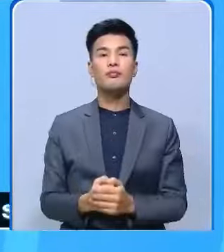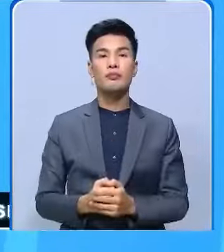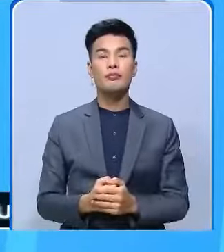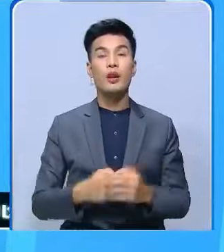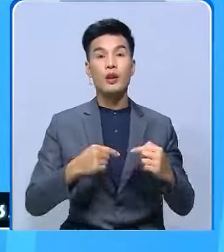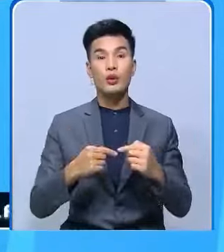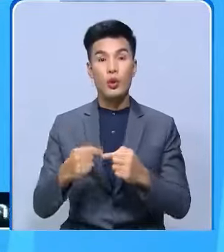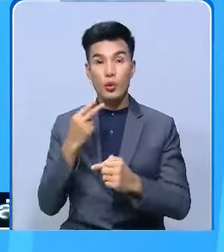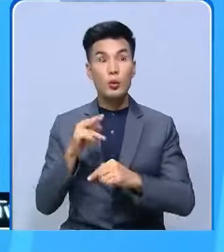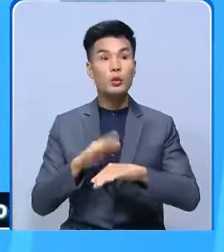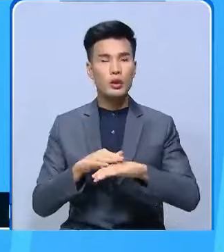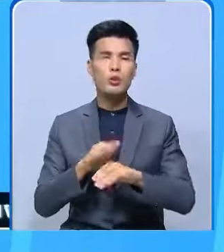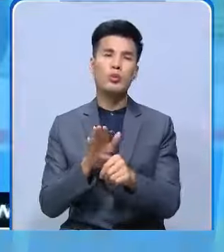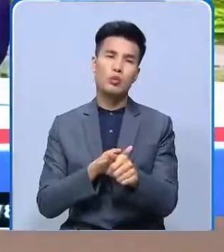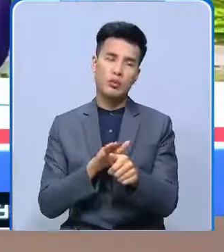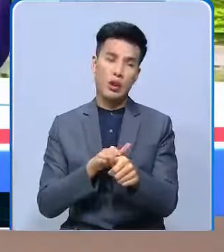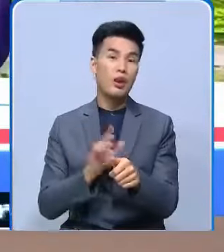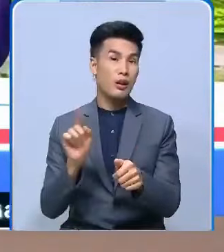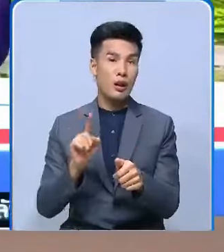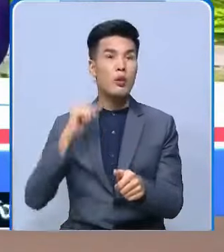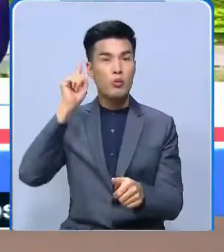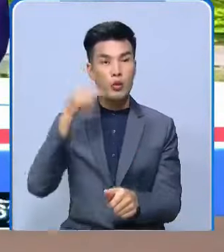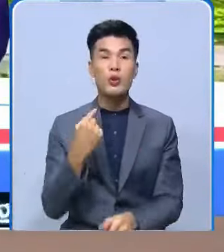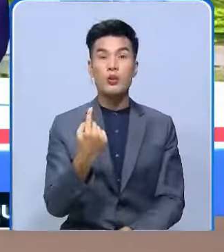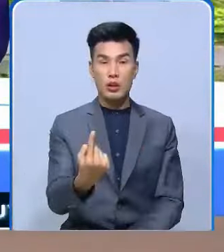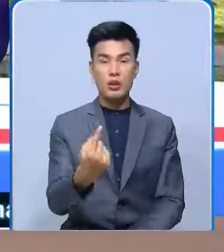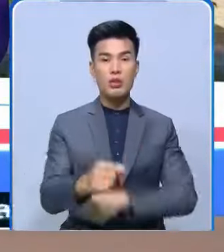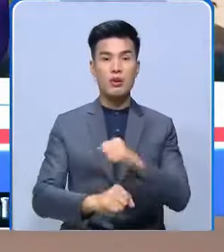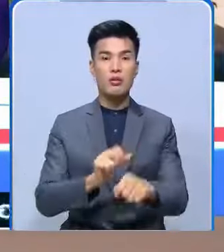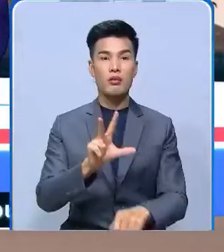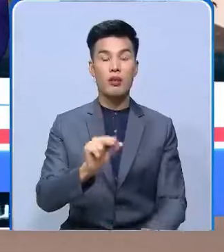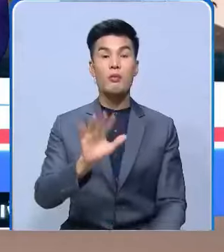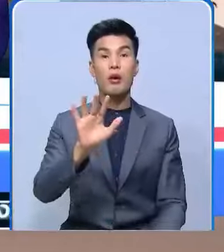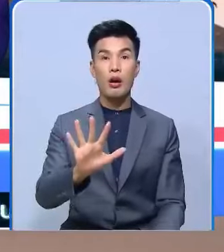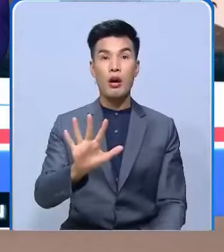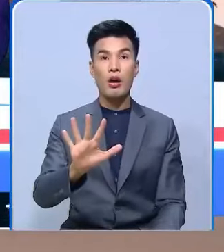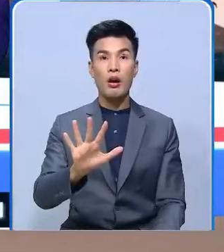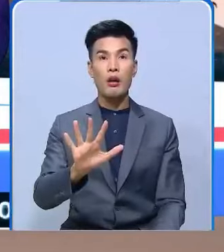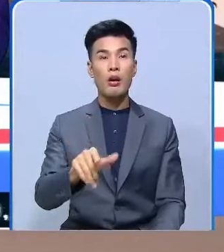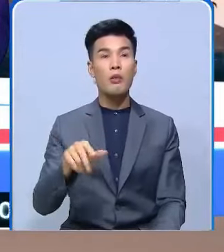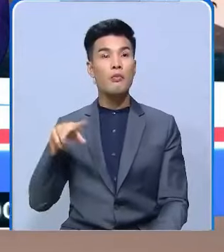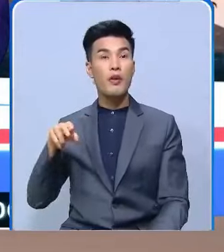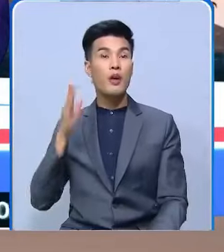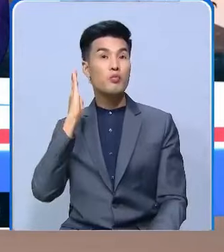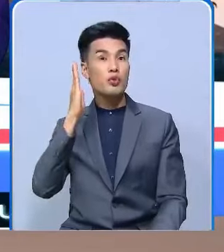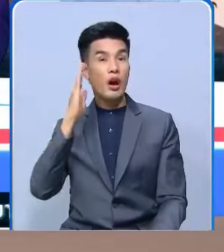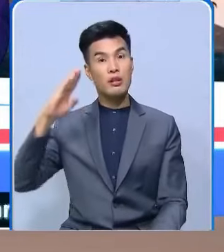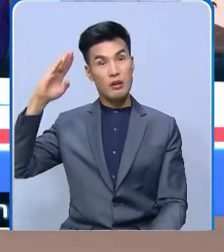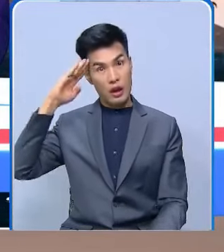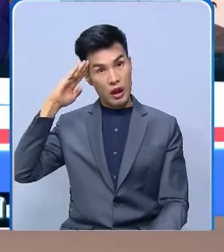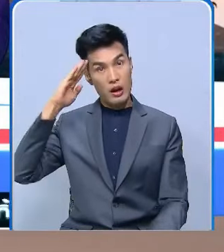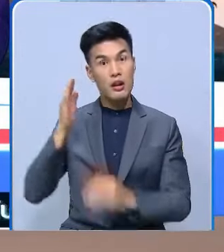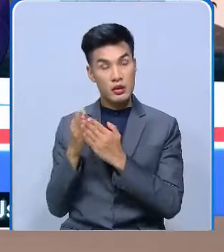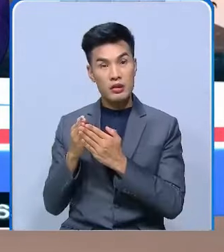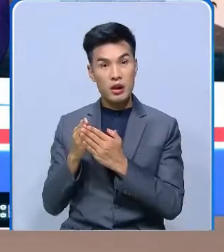ผู้ชมคะอีกเรื่องนึงอันนี้น่าเห็นใจนะคะเพราะว่ามีผู้หญิงคนหนึ่งค่ะอายุ35ปีเธอถูกอดีตแฟนหนุ่มซึ่งเป็นทหารเรือ